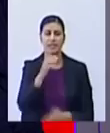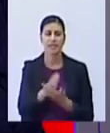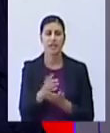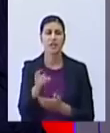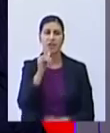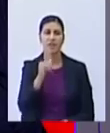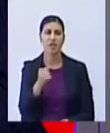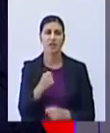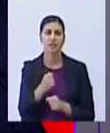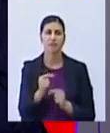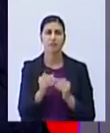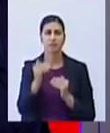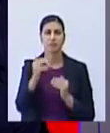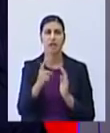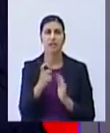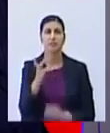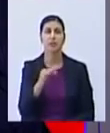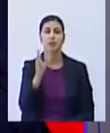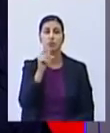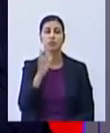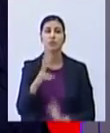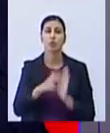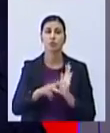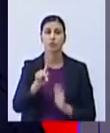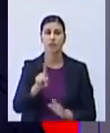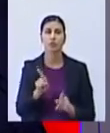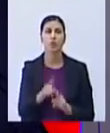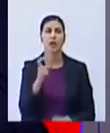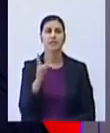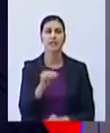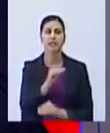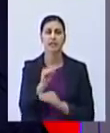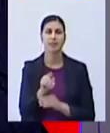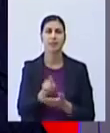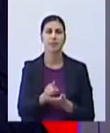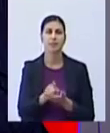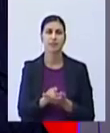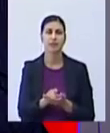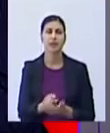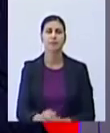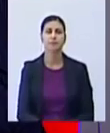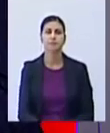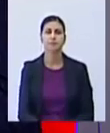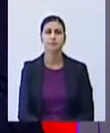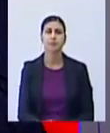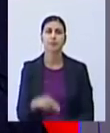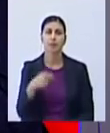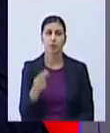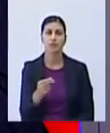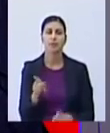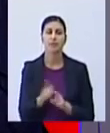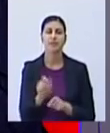სადაც შეიძლება ვერ მიაღწიო იმასაკამდე, მაგრამ რო გახდები 91 წლის 100 ლარი დაგემატება კიდე იმ პენსიაზე, რასაც იღებ. მოგეცემა